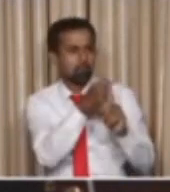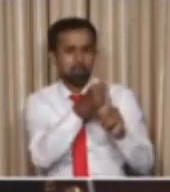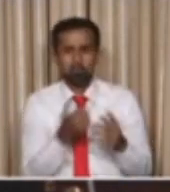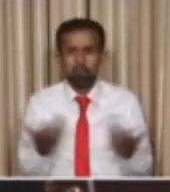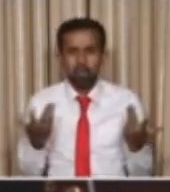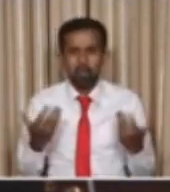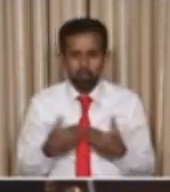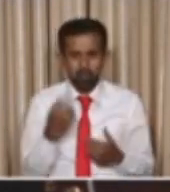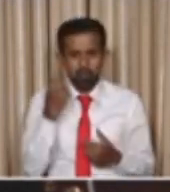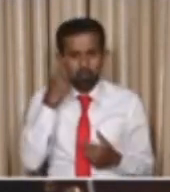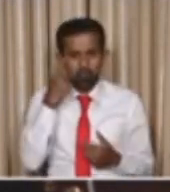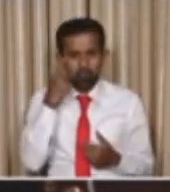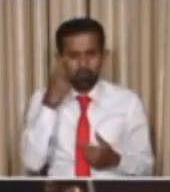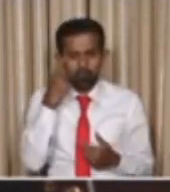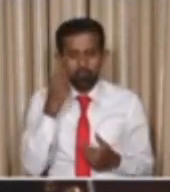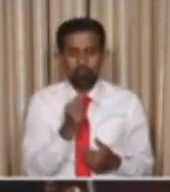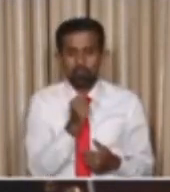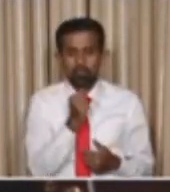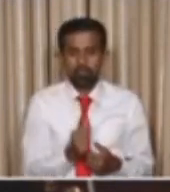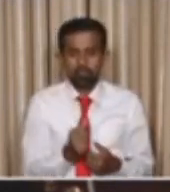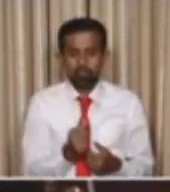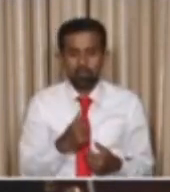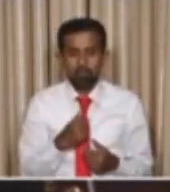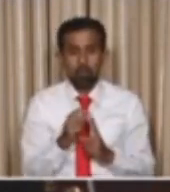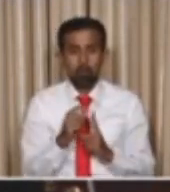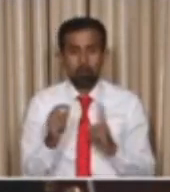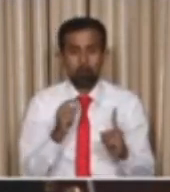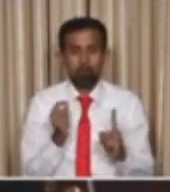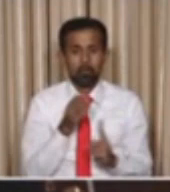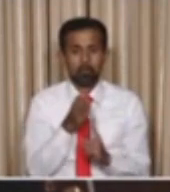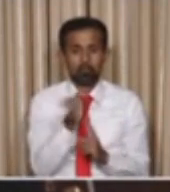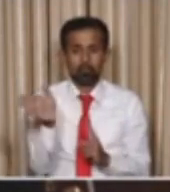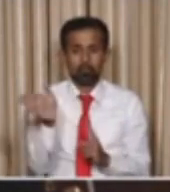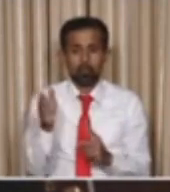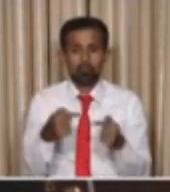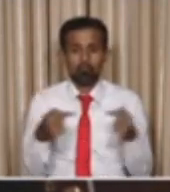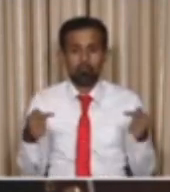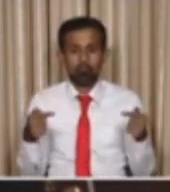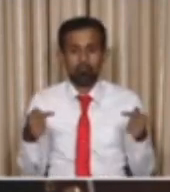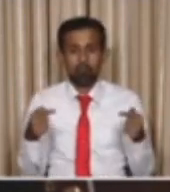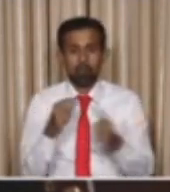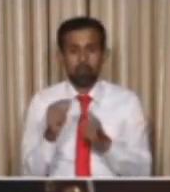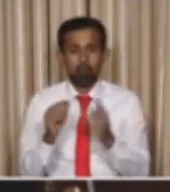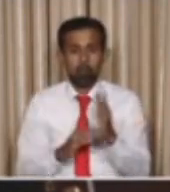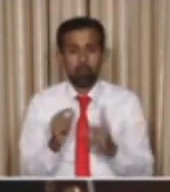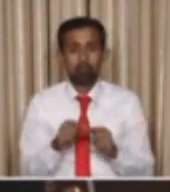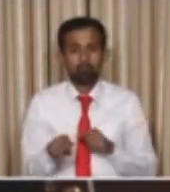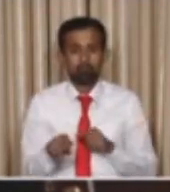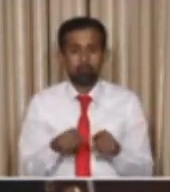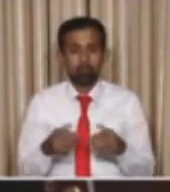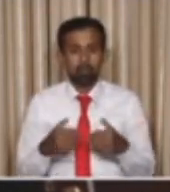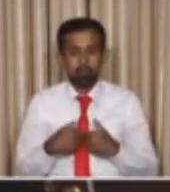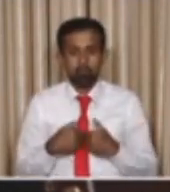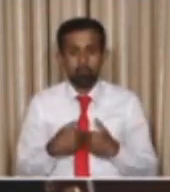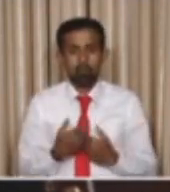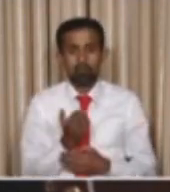කරන්න බැරි බව අපි දන්නවා. නමුත් ඇත්තටම අපේ පාර්ලිමේන්තුව හරහා විපක්ෂ මන්ත්‍රීවරු විදියට